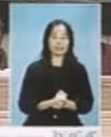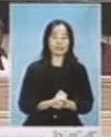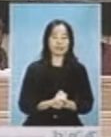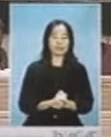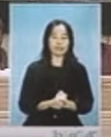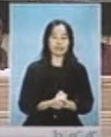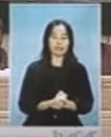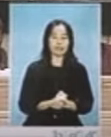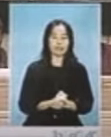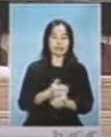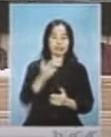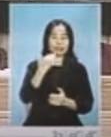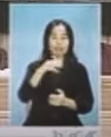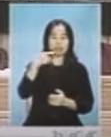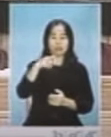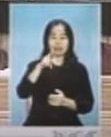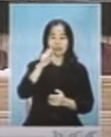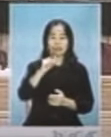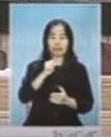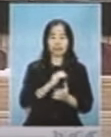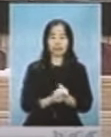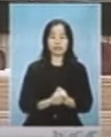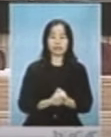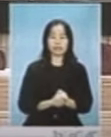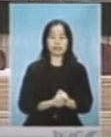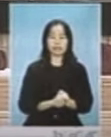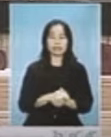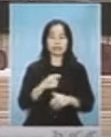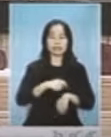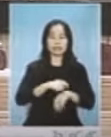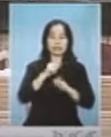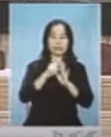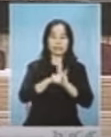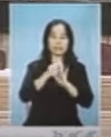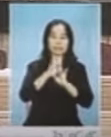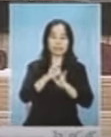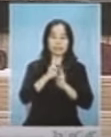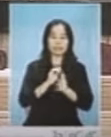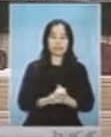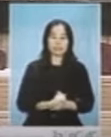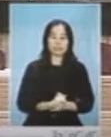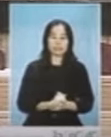จากสิบตรวจประสิทธิ์ชัยศิษาครับท่านมีเวลา7นาทีครับ